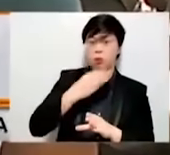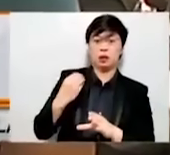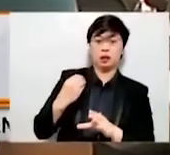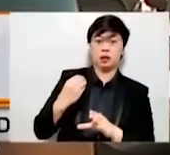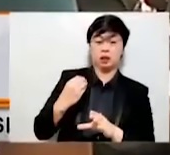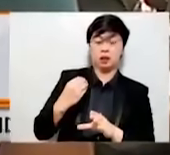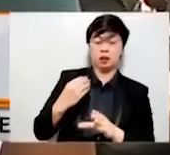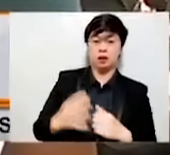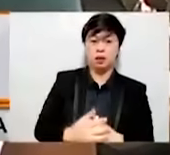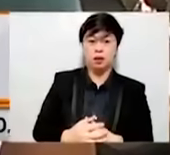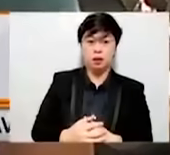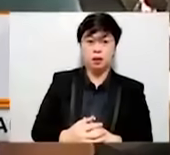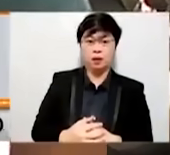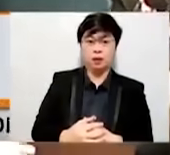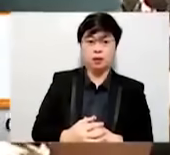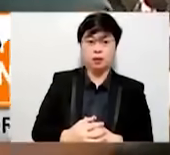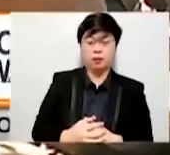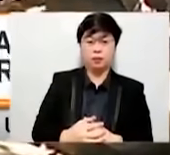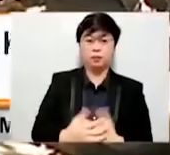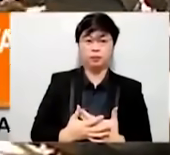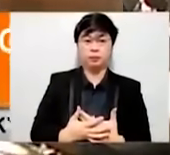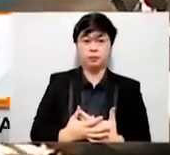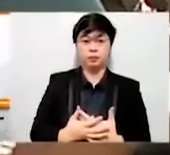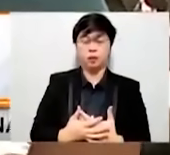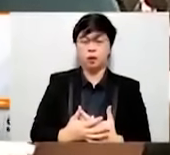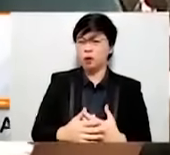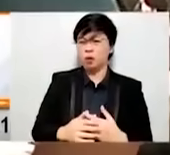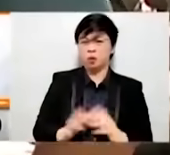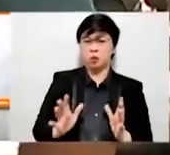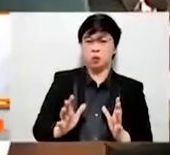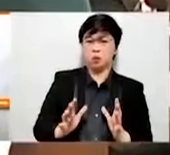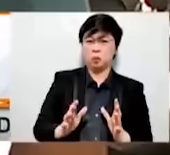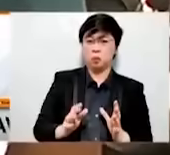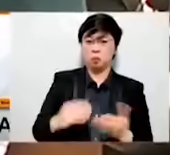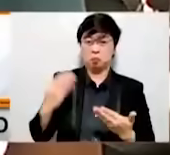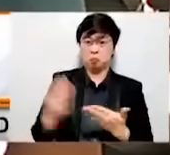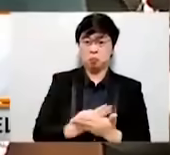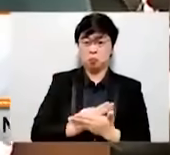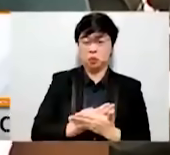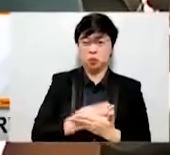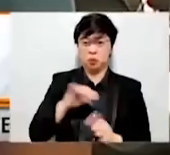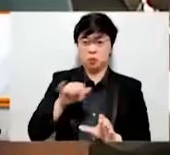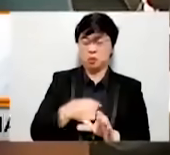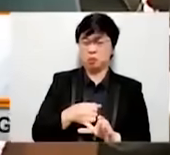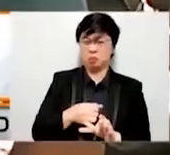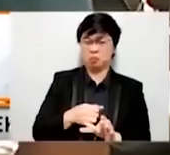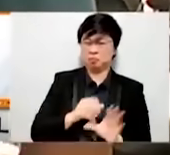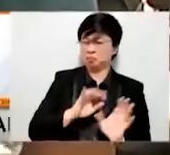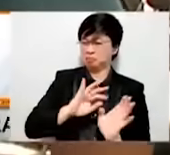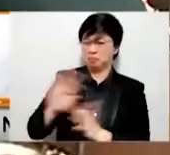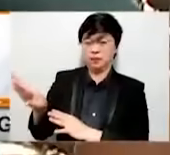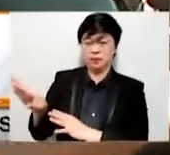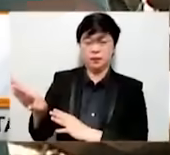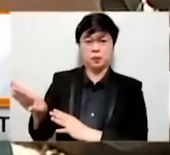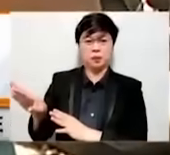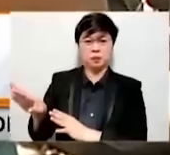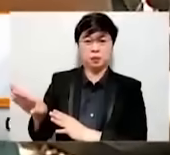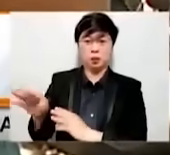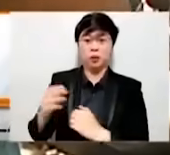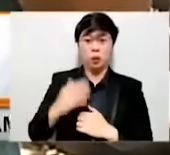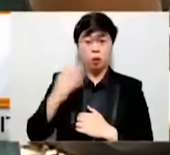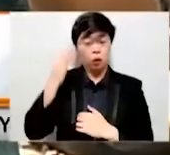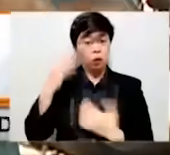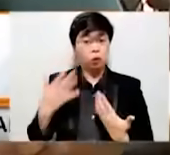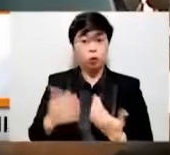Ano ngayon ilalagay nila? Modern jeep yung kahong iyon. Eh gano'n naman kapangit noon. Kaya nga ang turista napuntalaan dito, nabili nung maliit